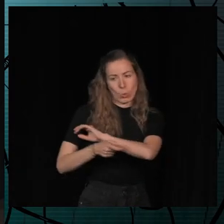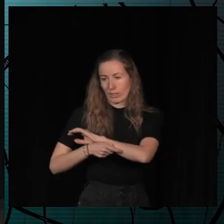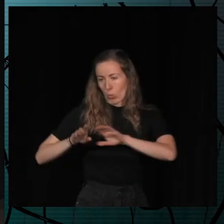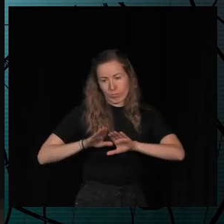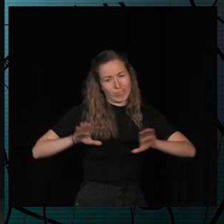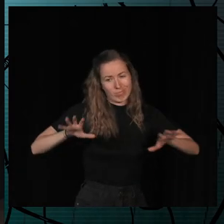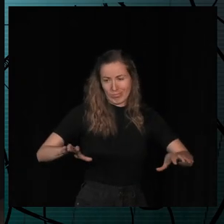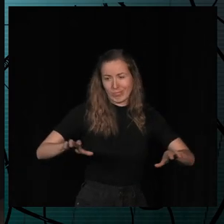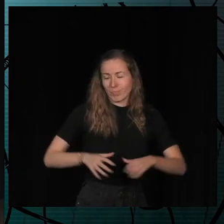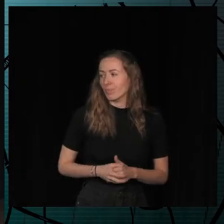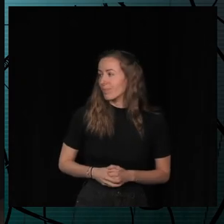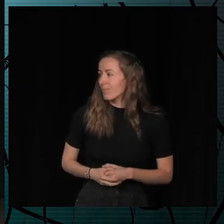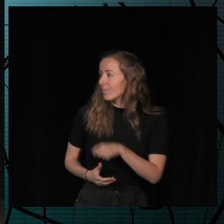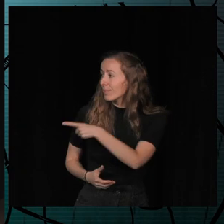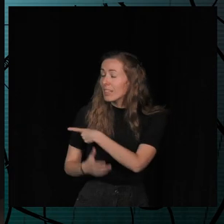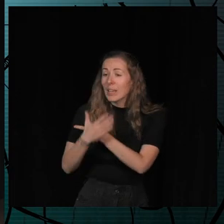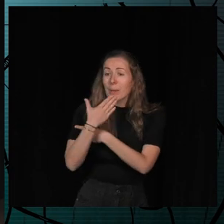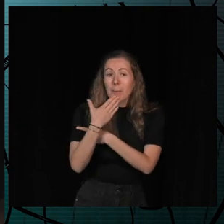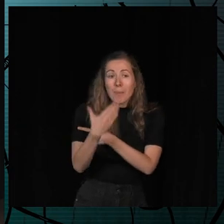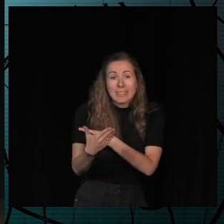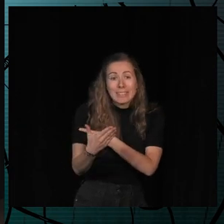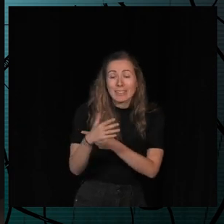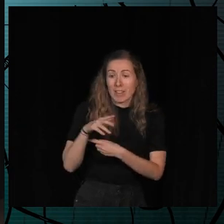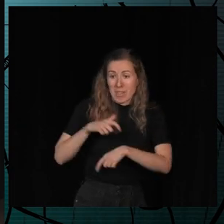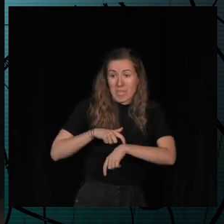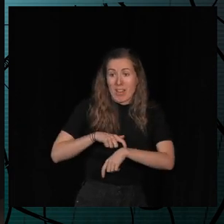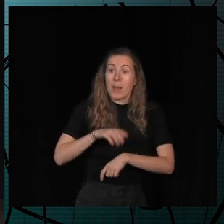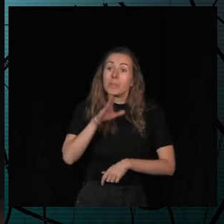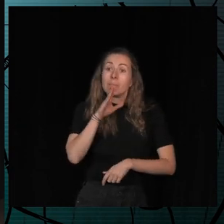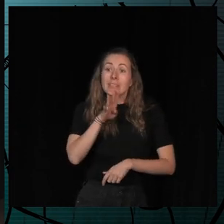merci on va prendre peut-être juste une dernière question parce qu'il est